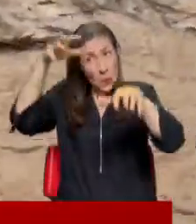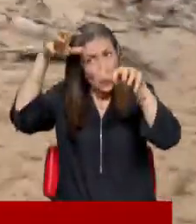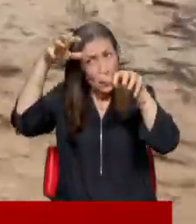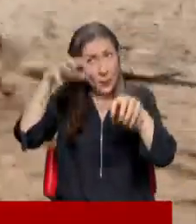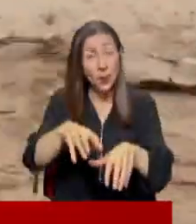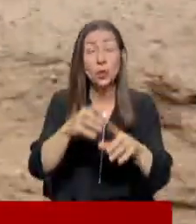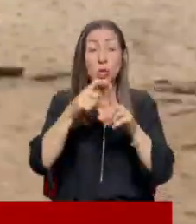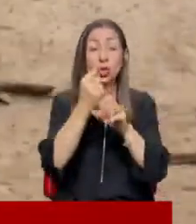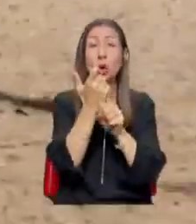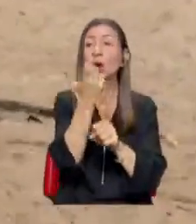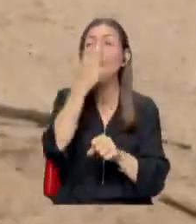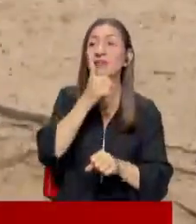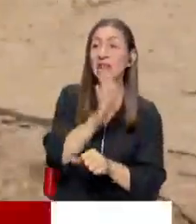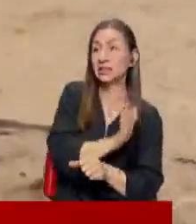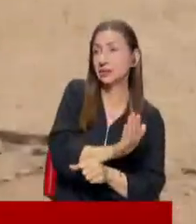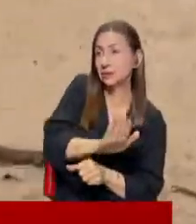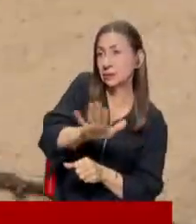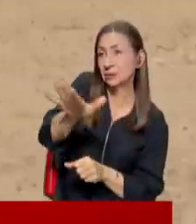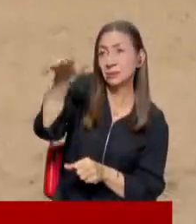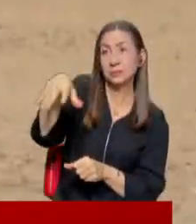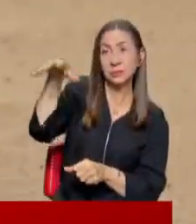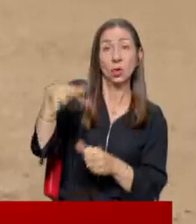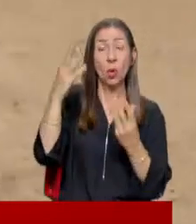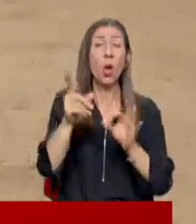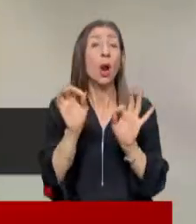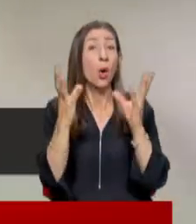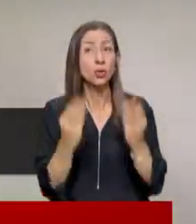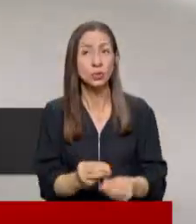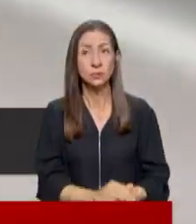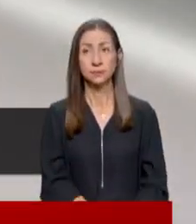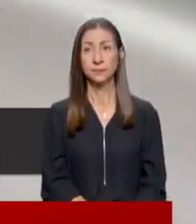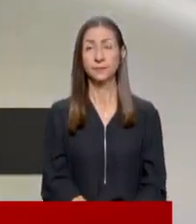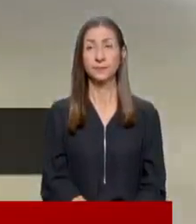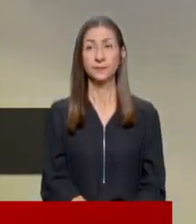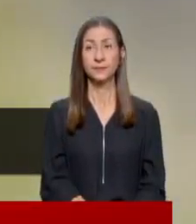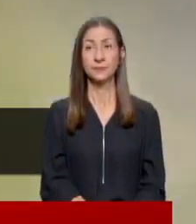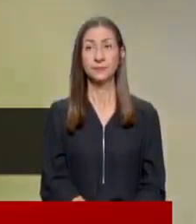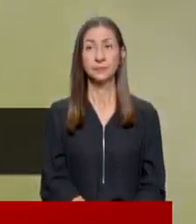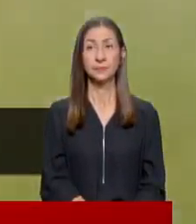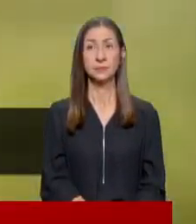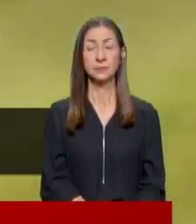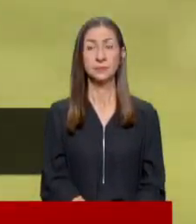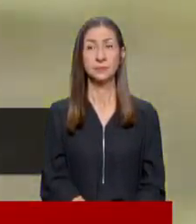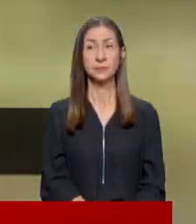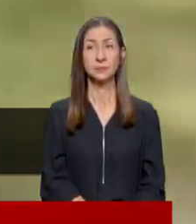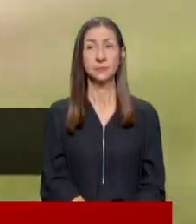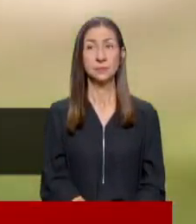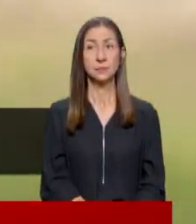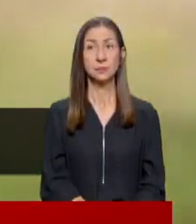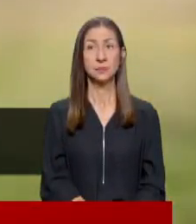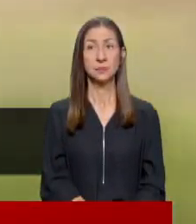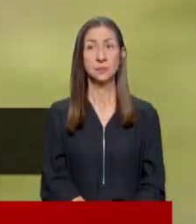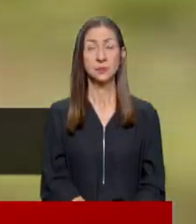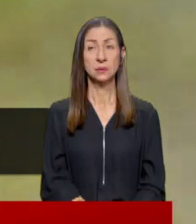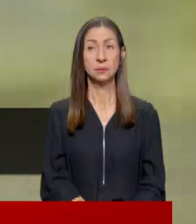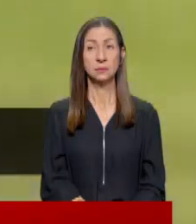yağışın Doğu Karadeniz'e doğru ilerleyeceğini söylediler. Öyle de oldu. Dere taştı, menfezler uçtu,